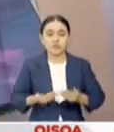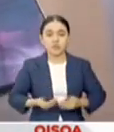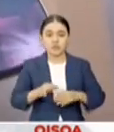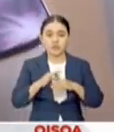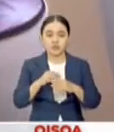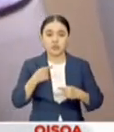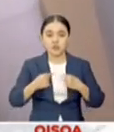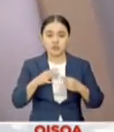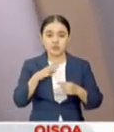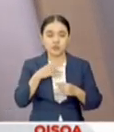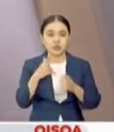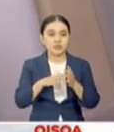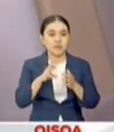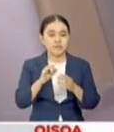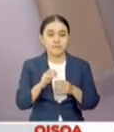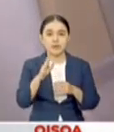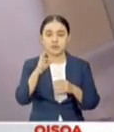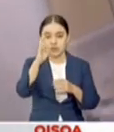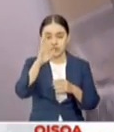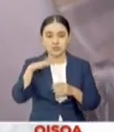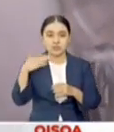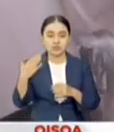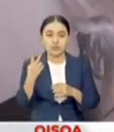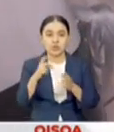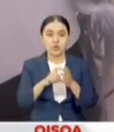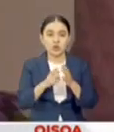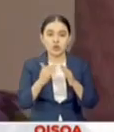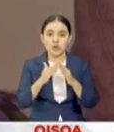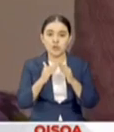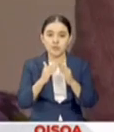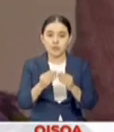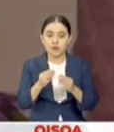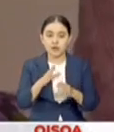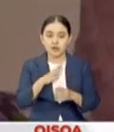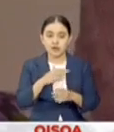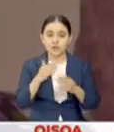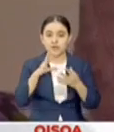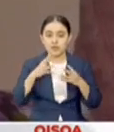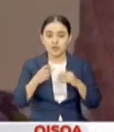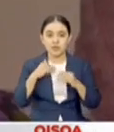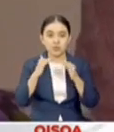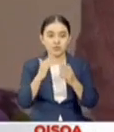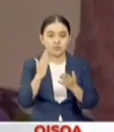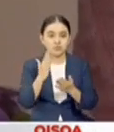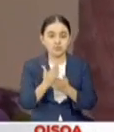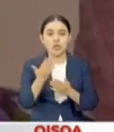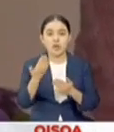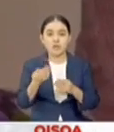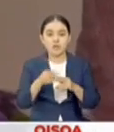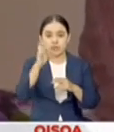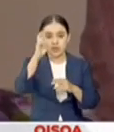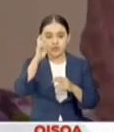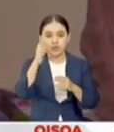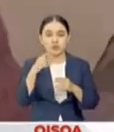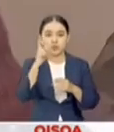Joriy yilning 8-mart sanasida menga davlatimiz tomonidan 2 xonalik uy berildi va nihoyat men boshpanali bo'ldim. Buning uchun